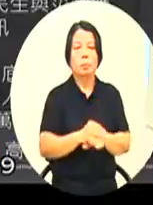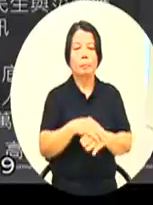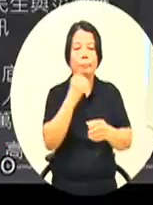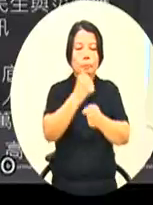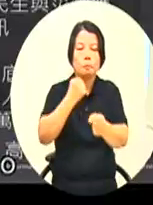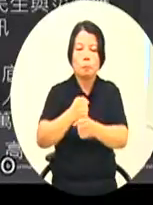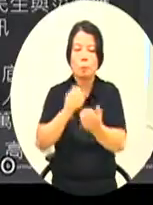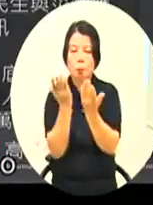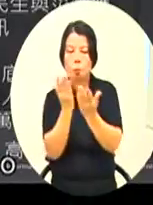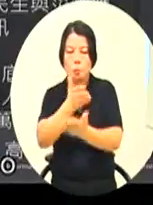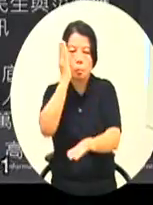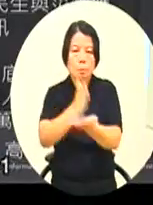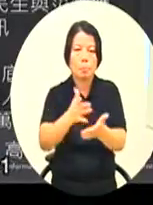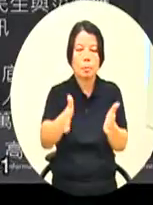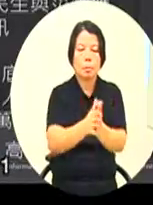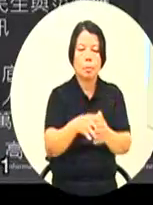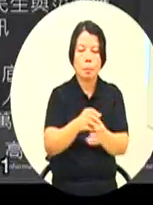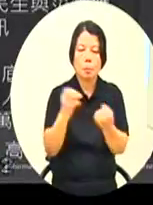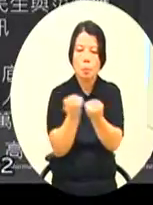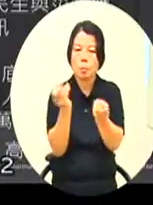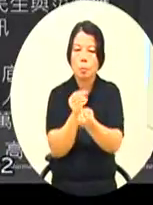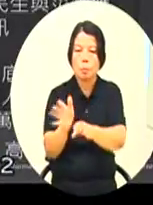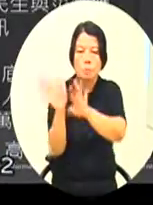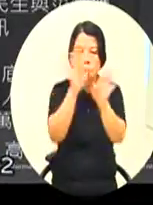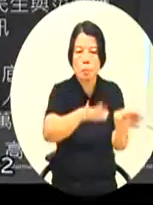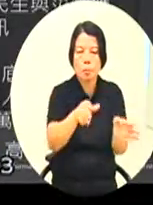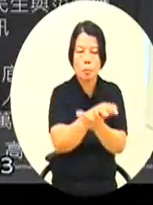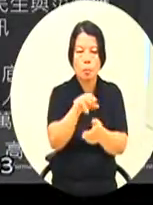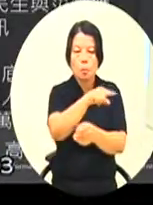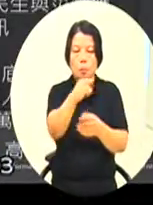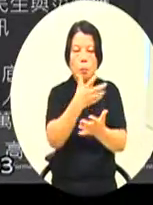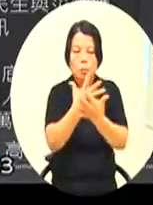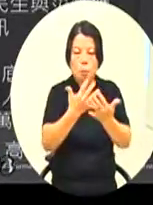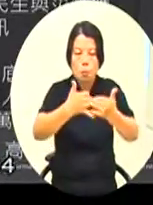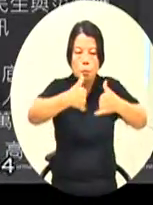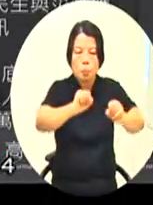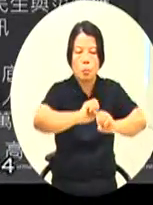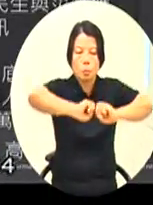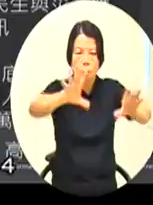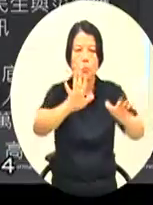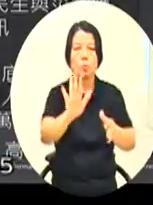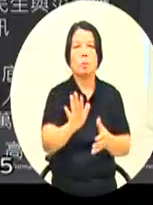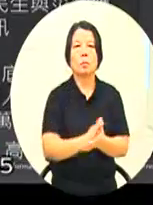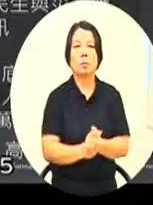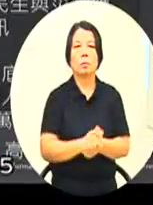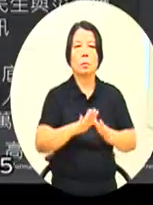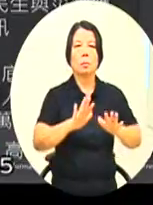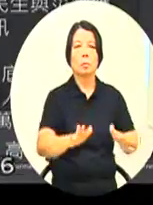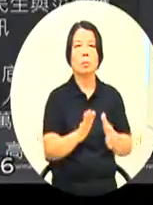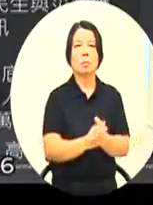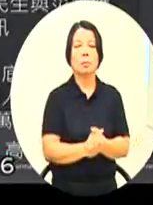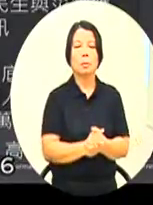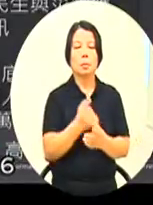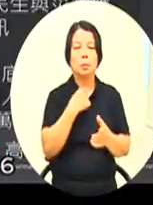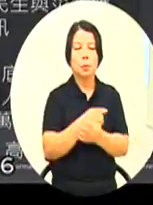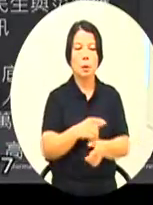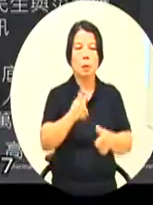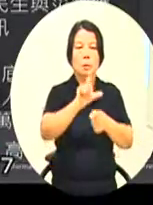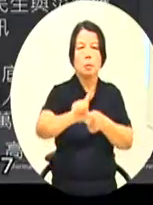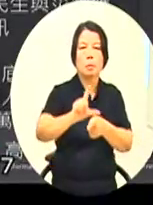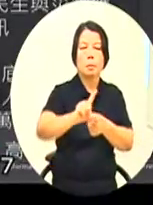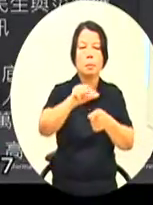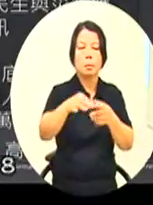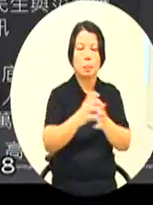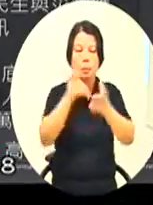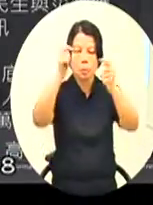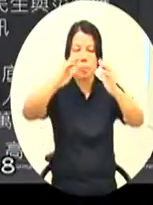施，还有我们的灾情的资讯，都能透过通讯软体做最及时的通知。那目前为止呢，我们的 LINE 好友，那个高